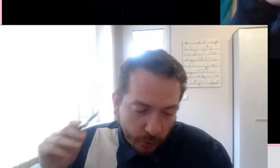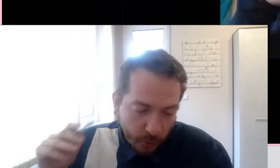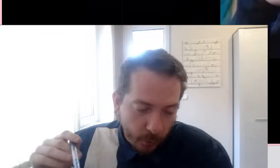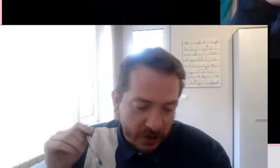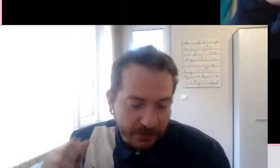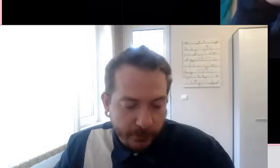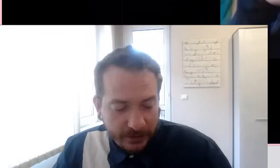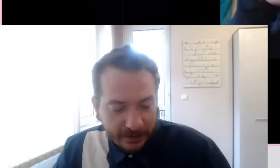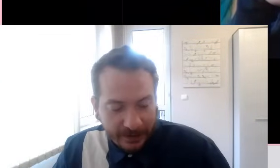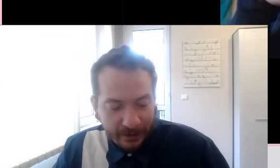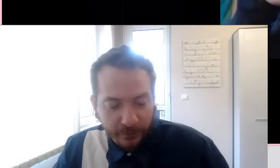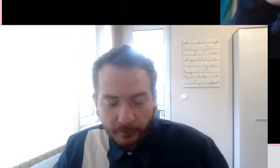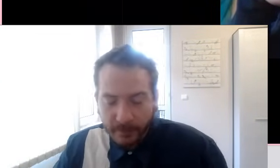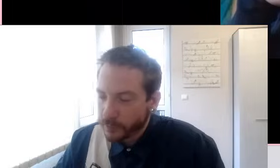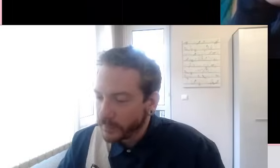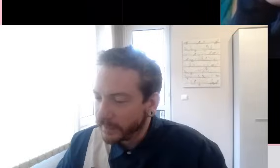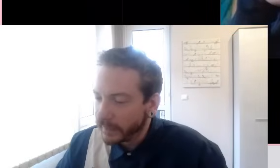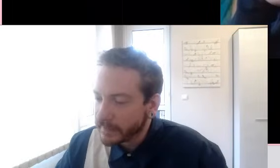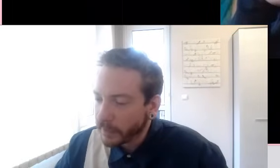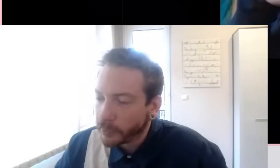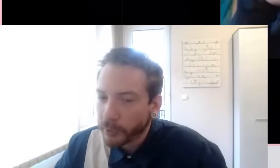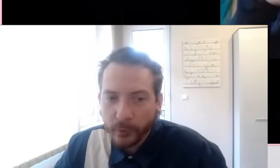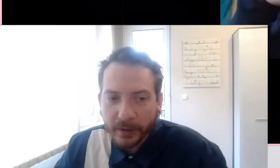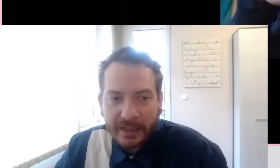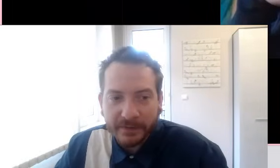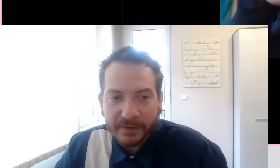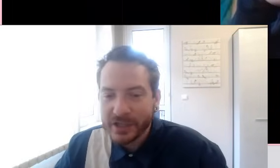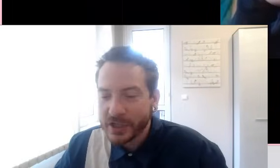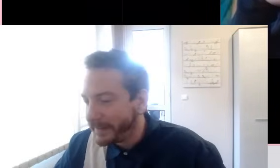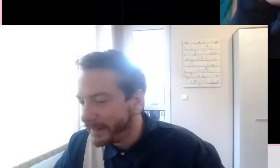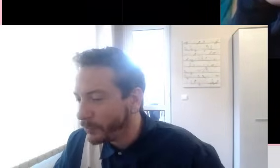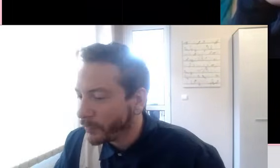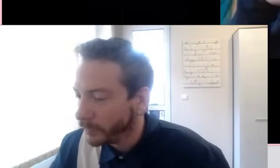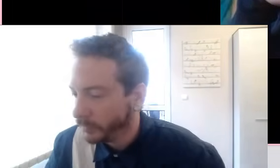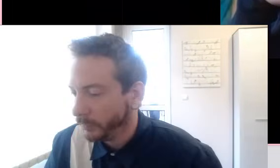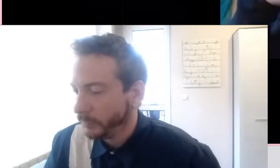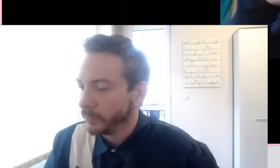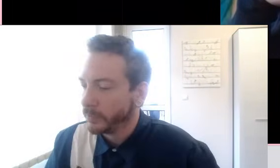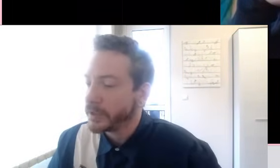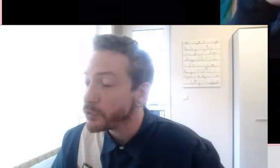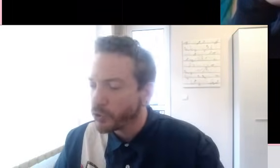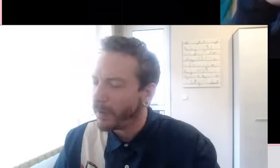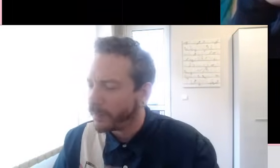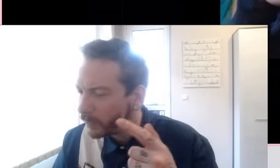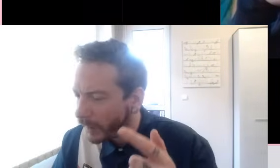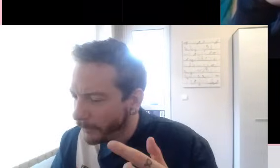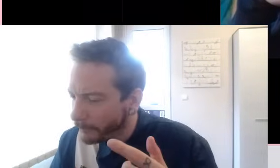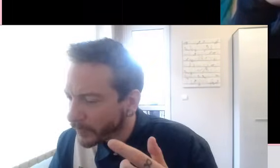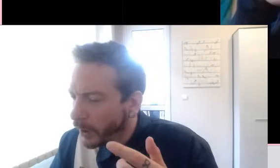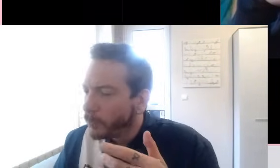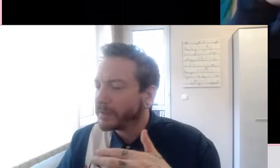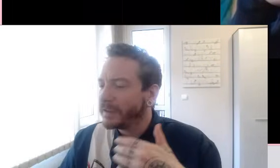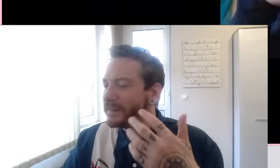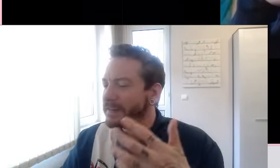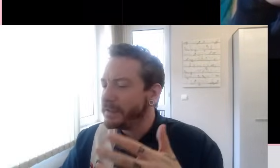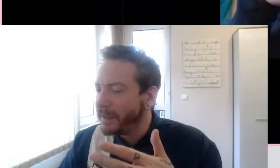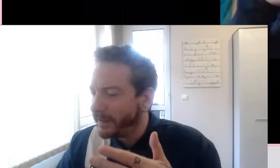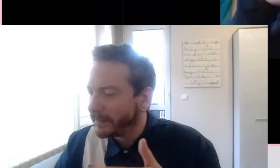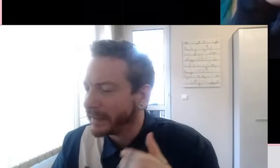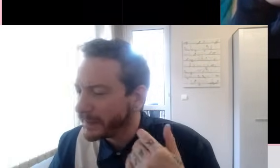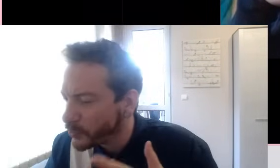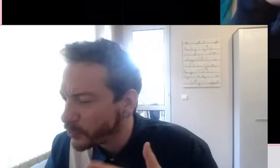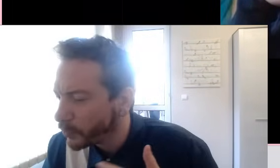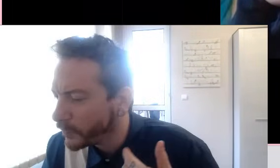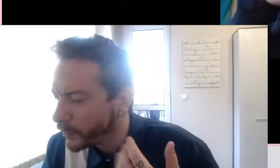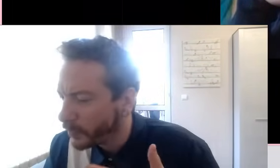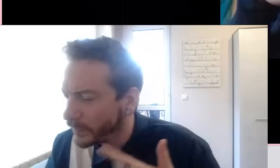que j'avais vu tourner l'information, c'est-à-dire qu'il avait déjà été devant les juges 2-3 fois pour des faits similaires, d'agression,